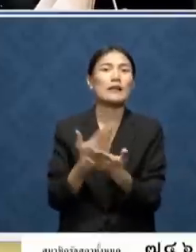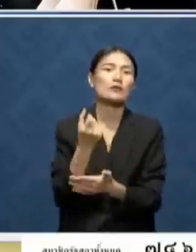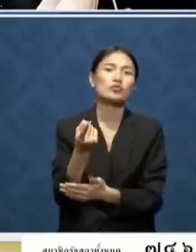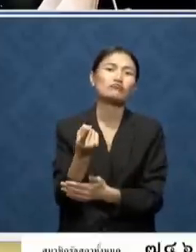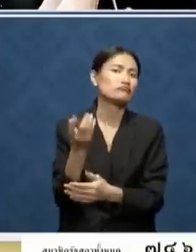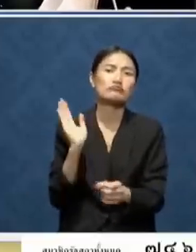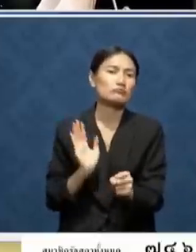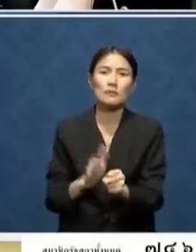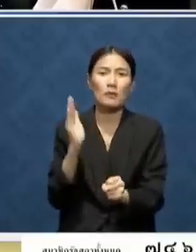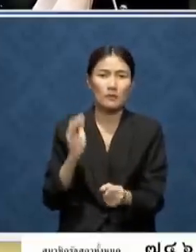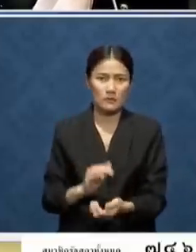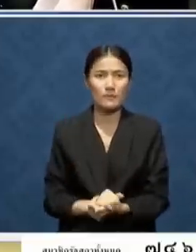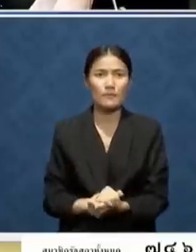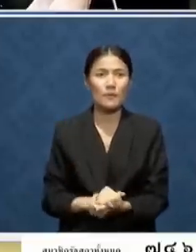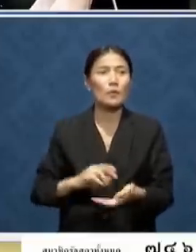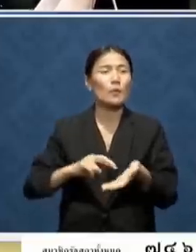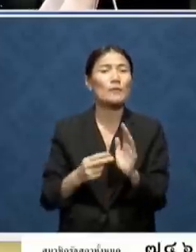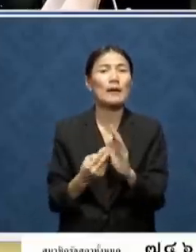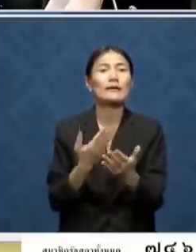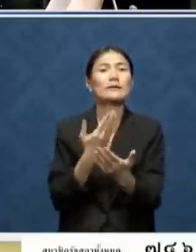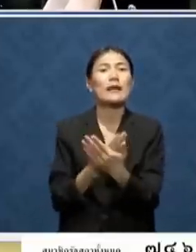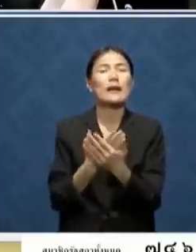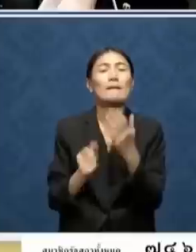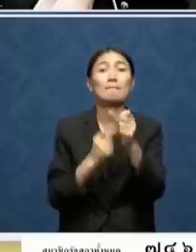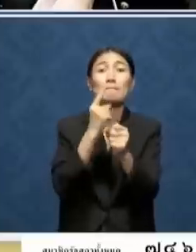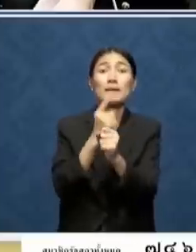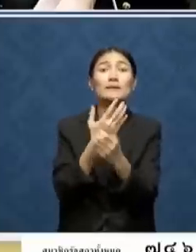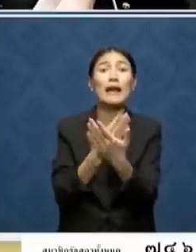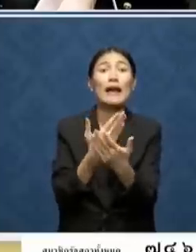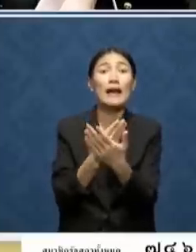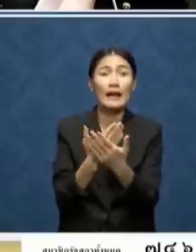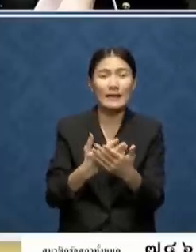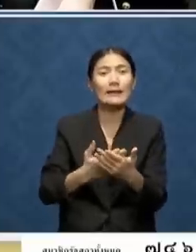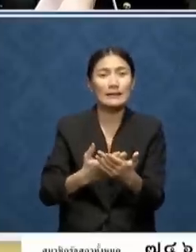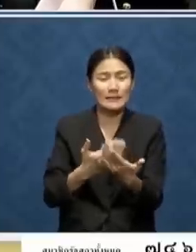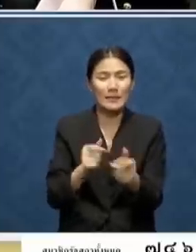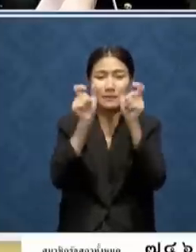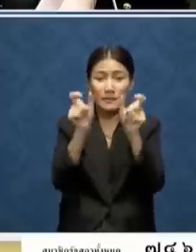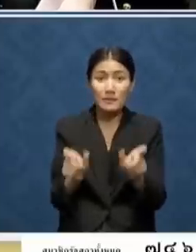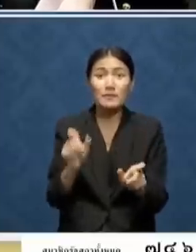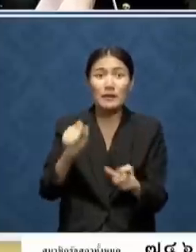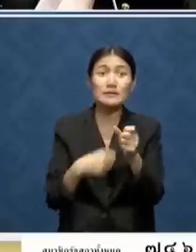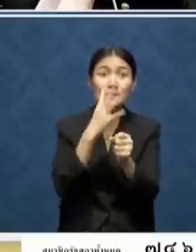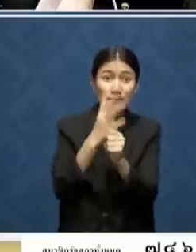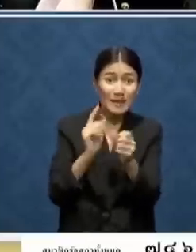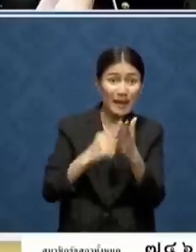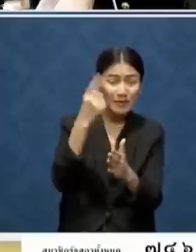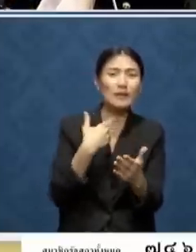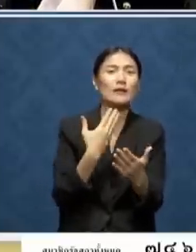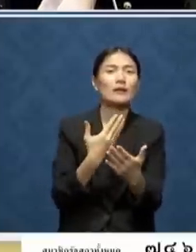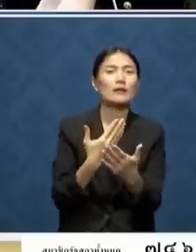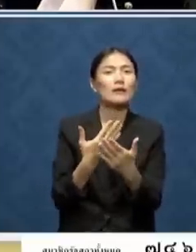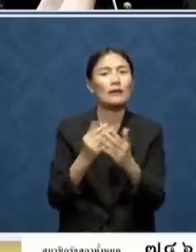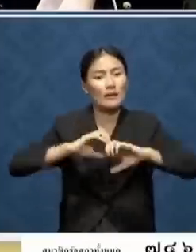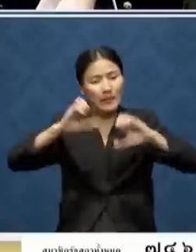คะฉันกำลังพูดถึงดุลเงินสดของงบประมาณรายจ่ายประจำปีค่ะปกติ 4เดือนแรกเนี่ยมีรายได้นำส่งคลังอยู่เฉลี่ยๆนะคะดิฉัน